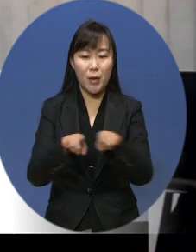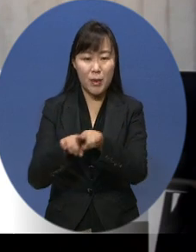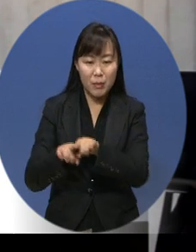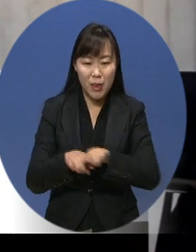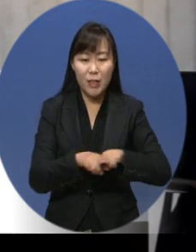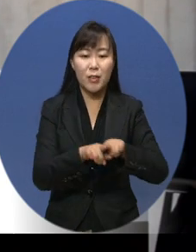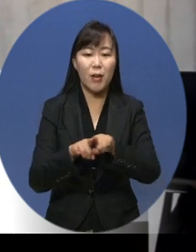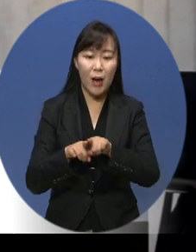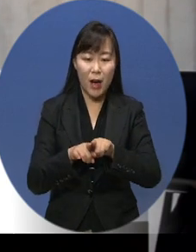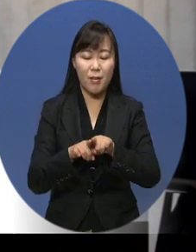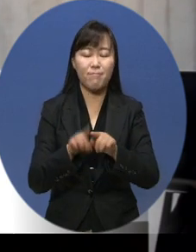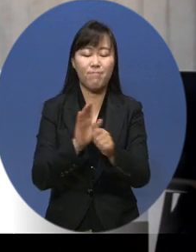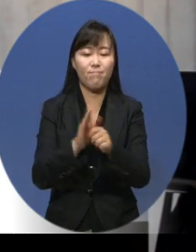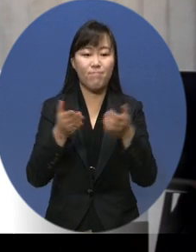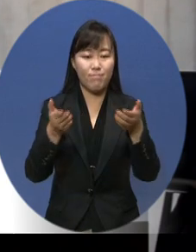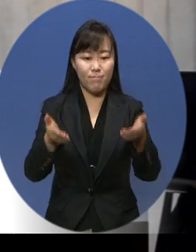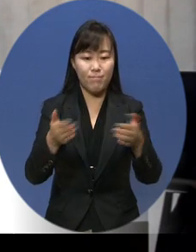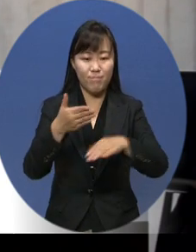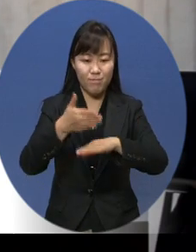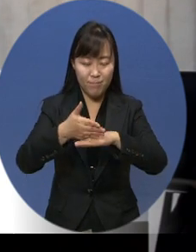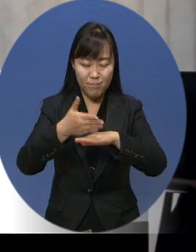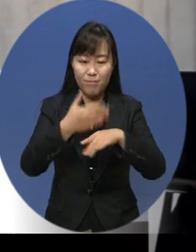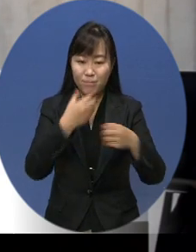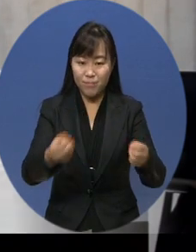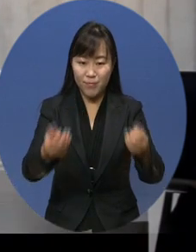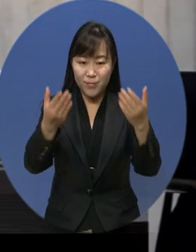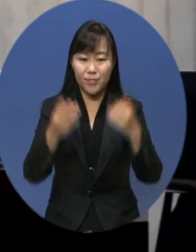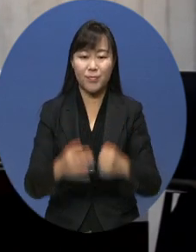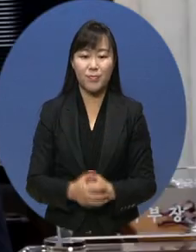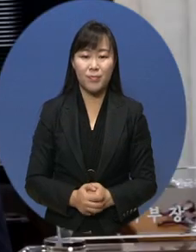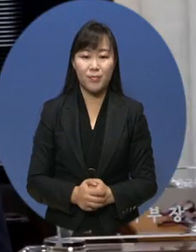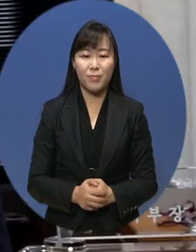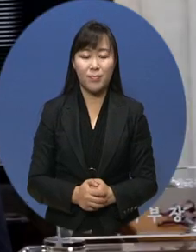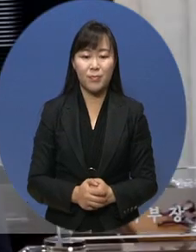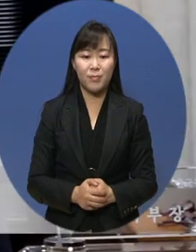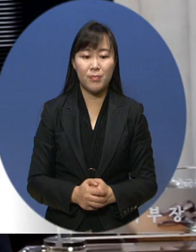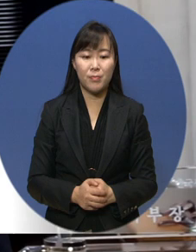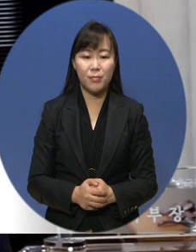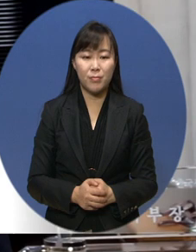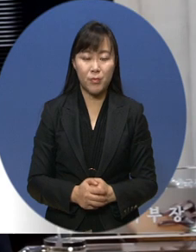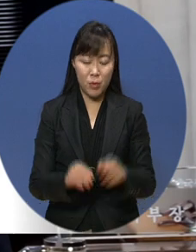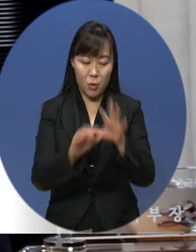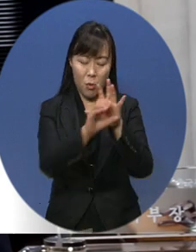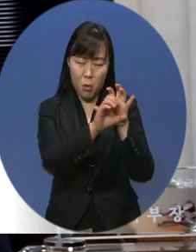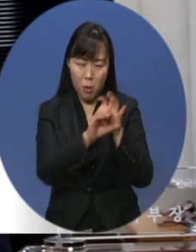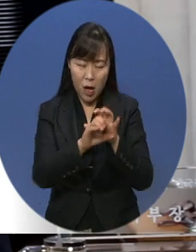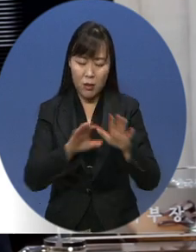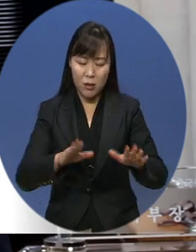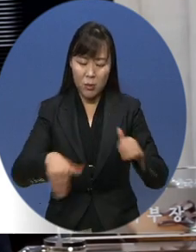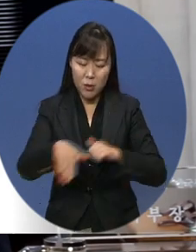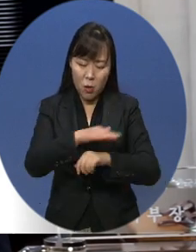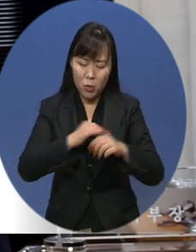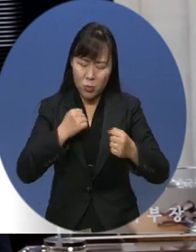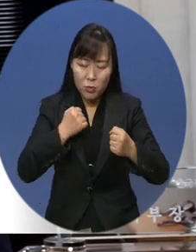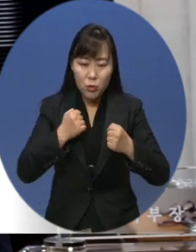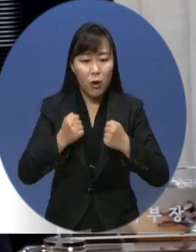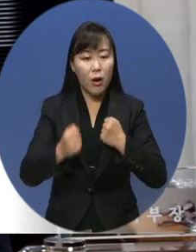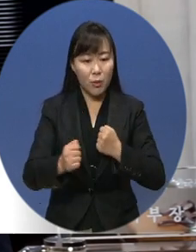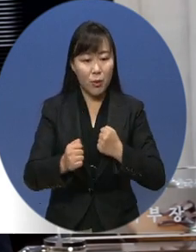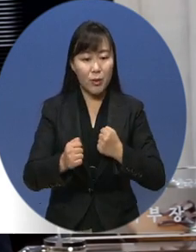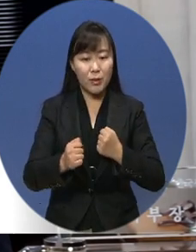뛰며 곁에서 함께하겠습니다. 감사합니다. 축하드립니다. 코로나 이 시국에임에도